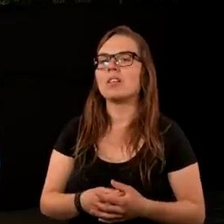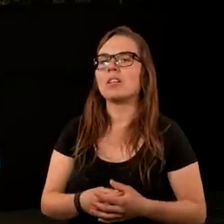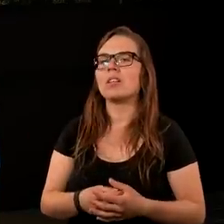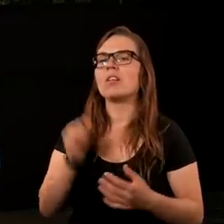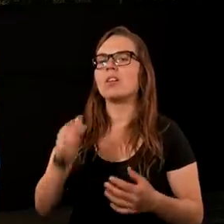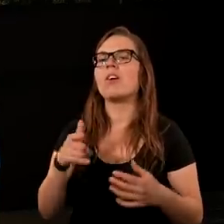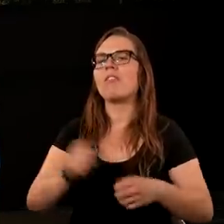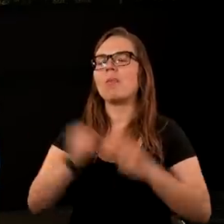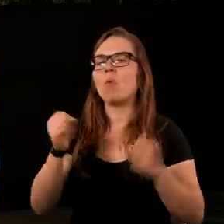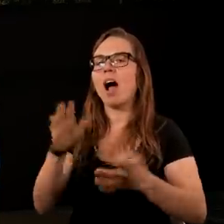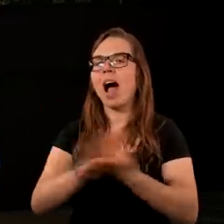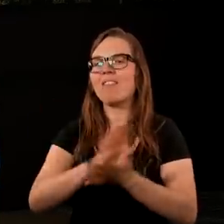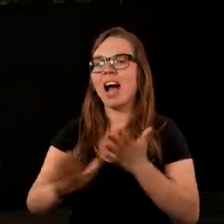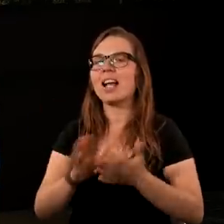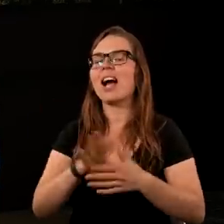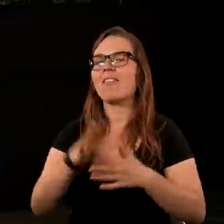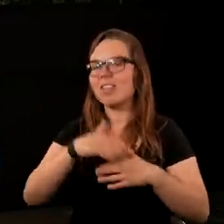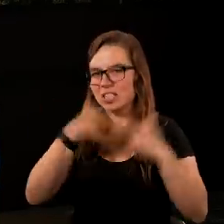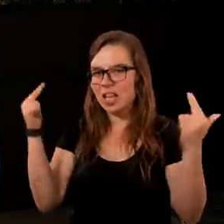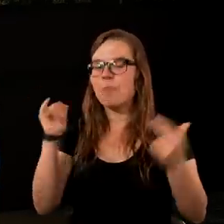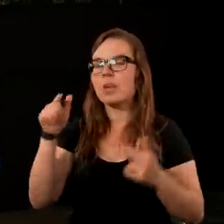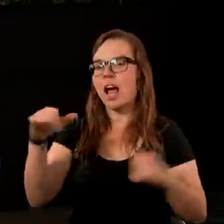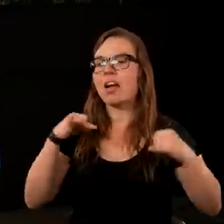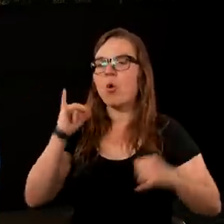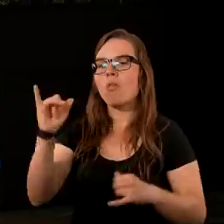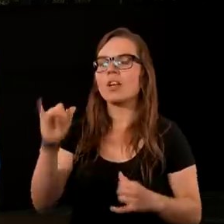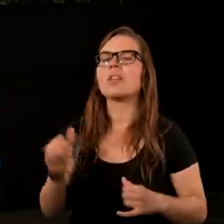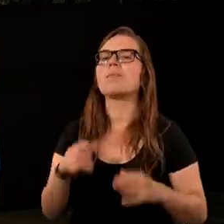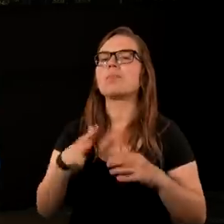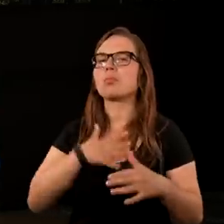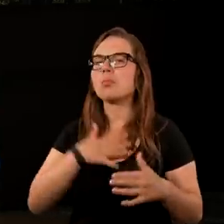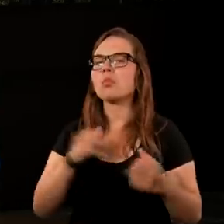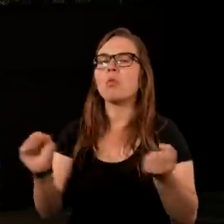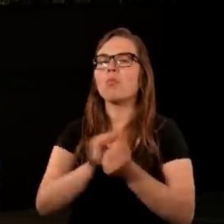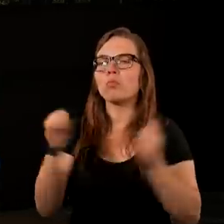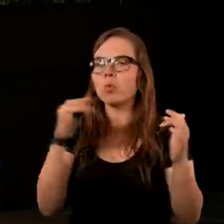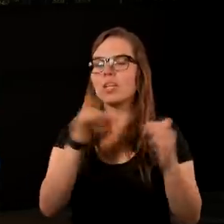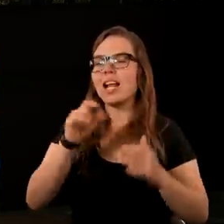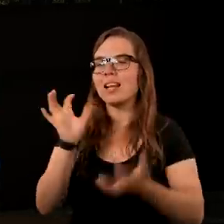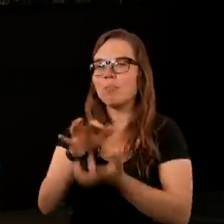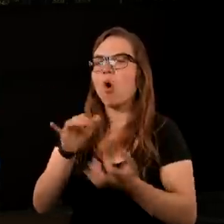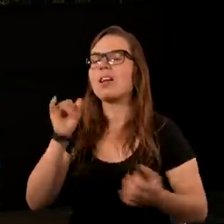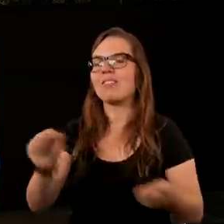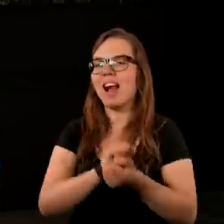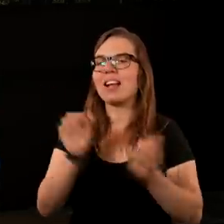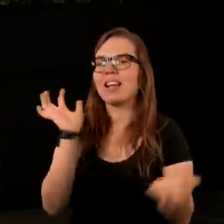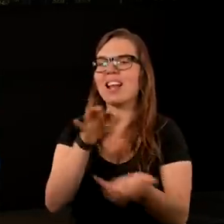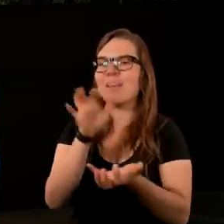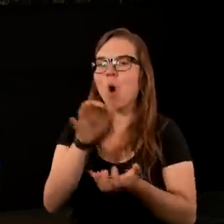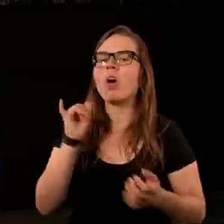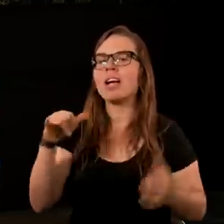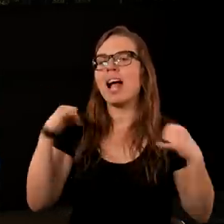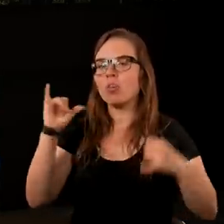I wybuchła walka w niebie. Michał i aniołowie jego stoczyli bój ze smokiem i walczył smok i